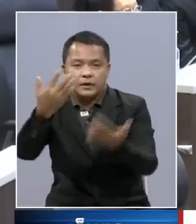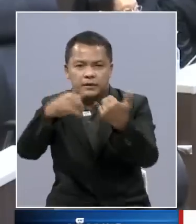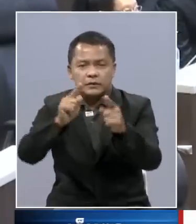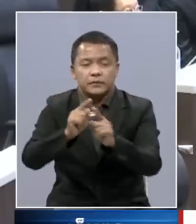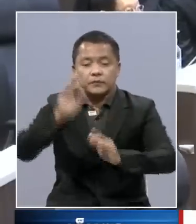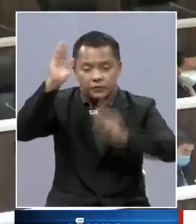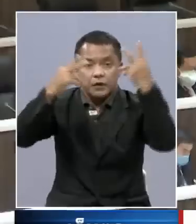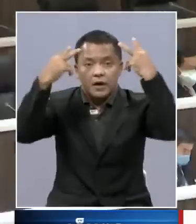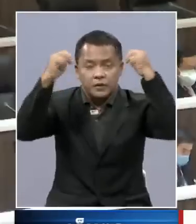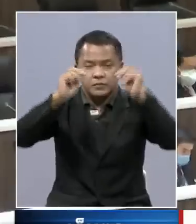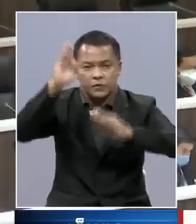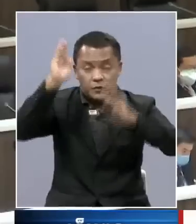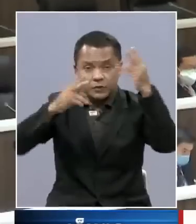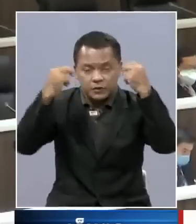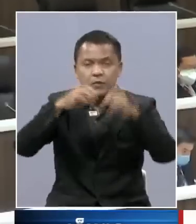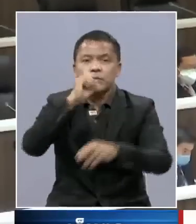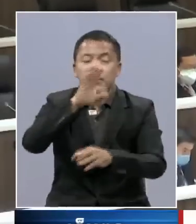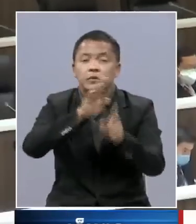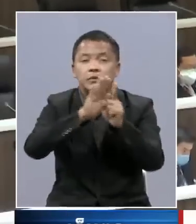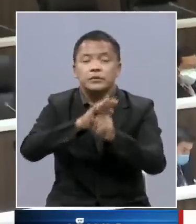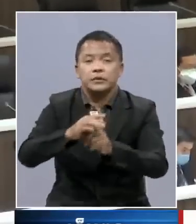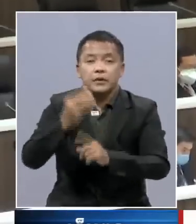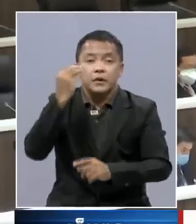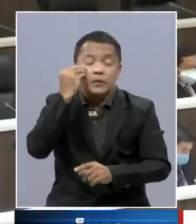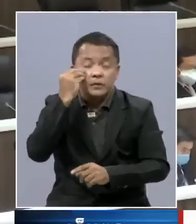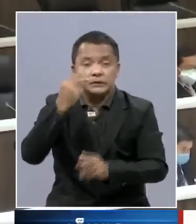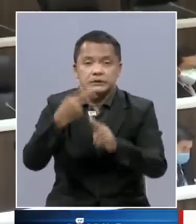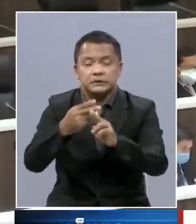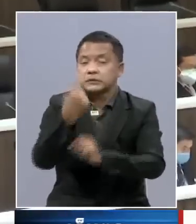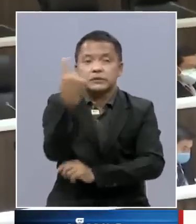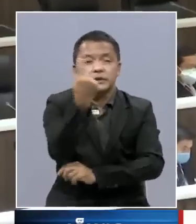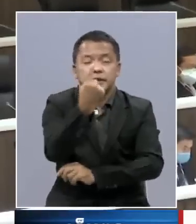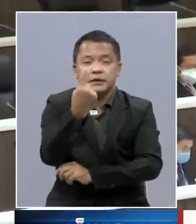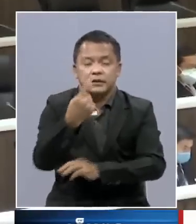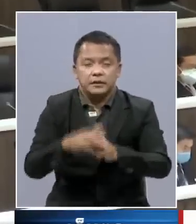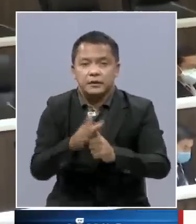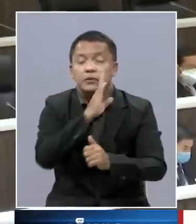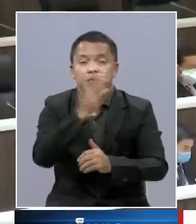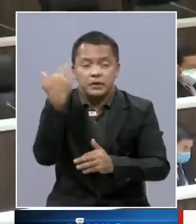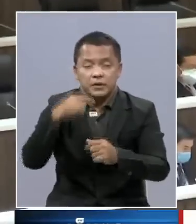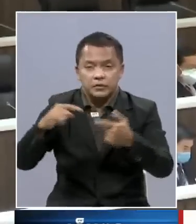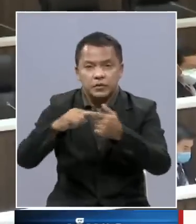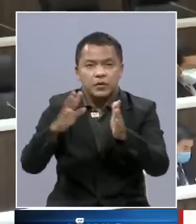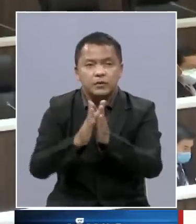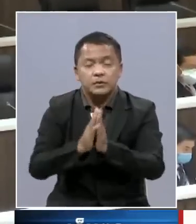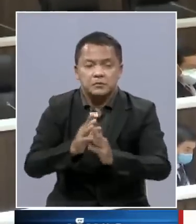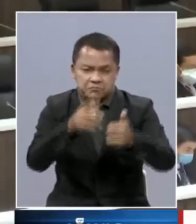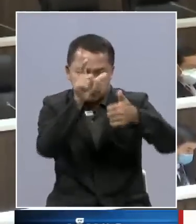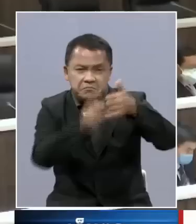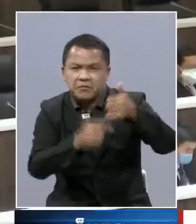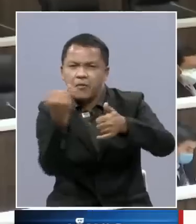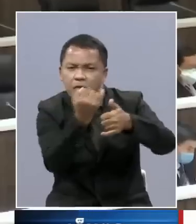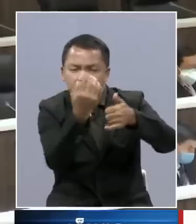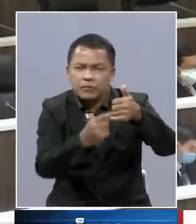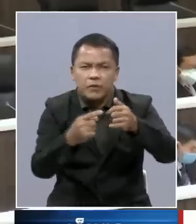ณีการโหวตนายกนั้นเนี่ยก็มีการกล่าวกันว่าถ้าเกิดคุณพิธาได้รับการเสนอชื่อเพียงแค่คนเดียวแต่ในระหว่างนั้นเนี่ยมันมีประเด็นเรื่องของการขาดคุณสมบัติอะไรก็แล้ว